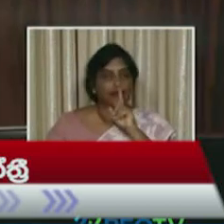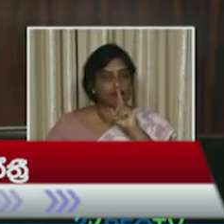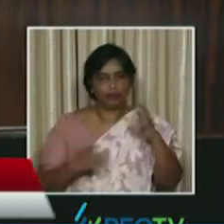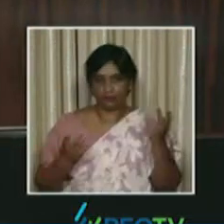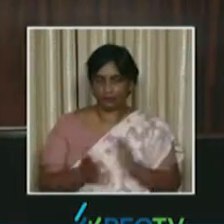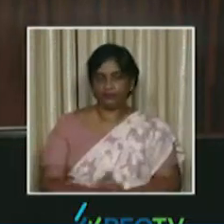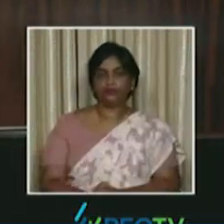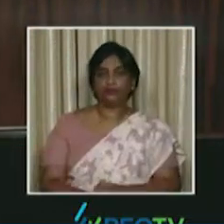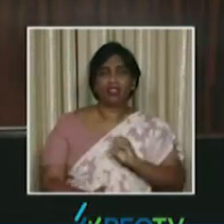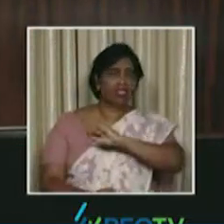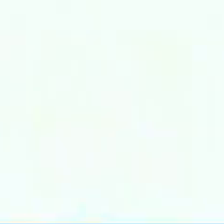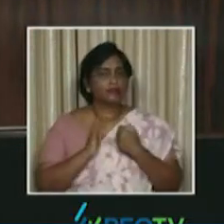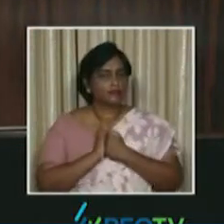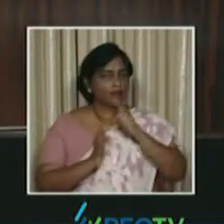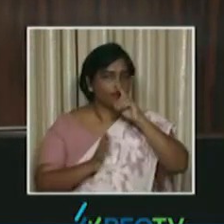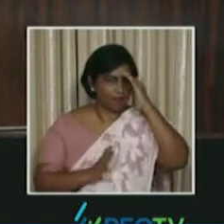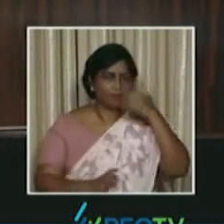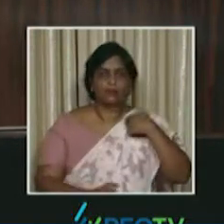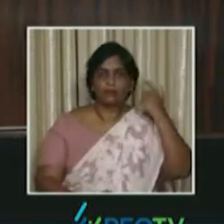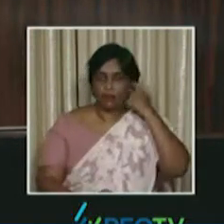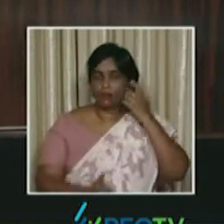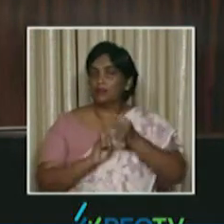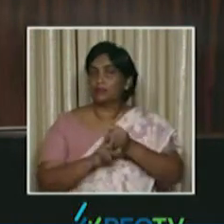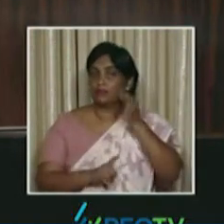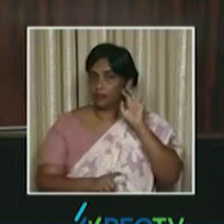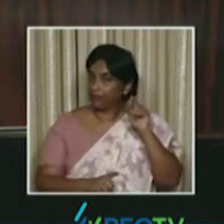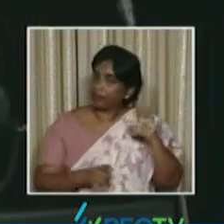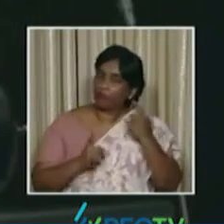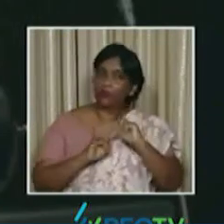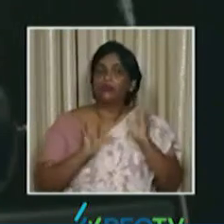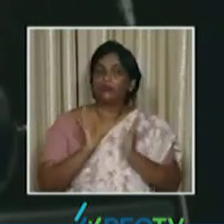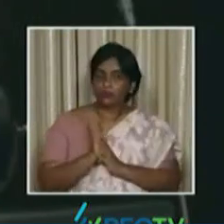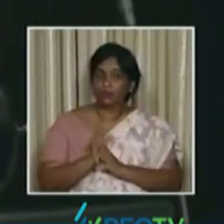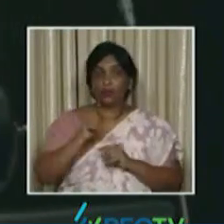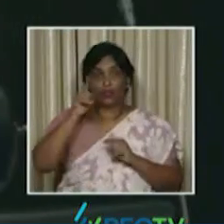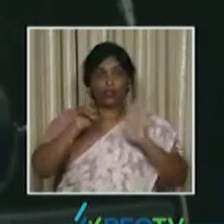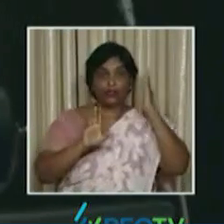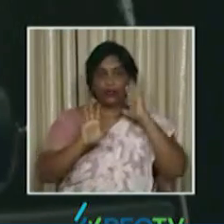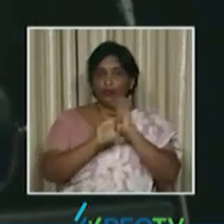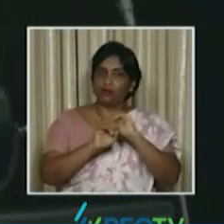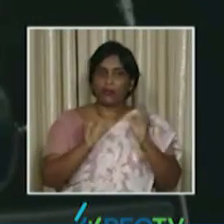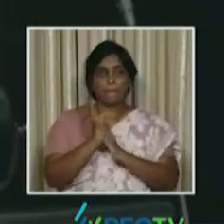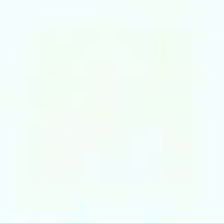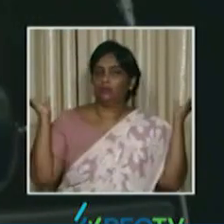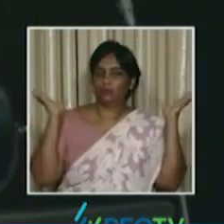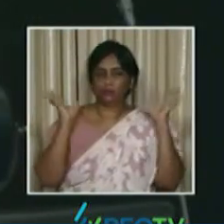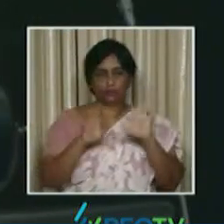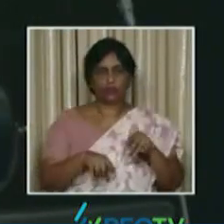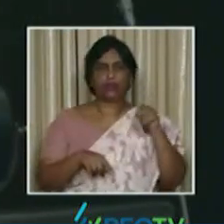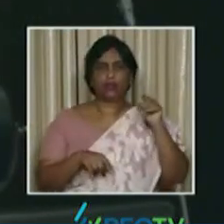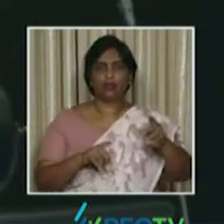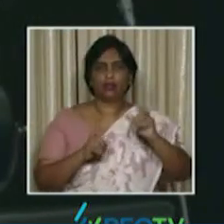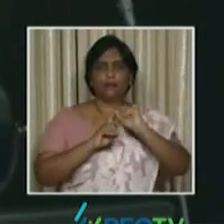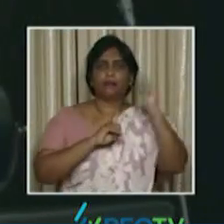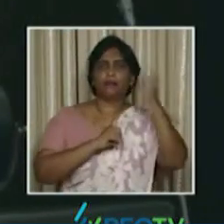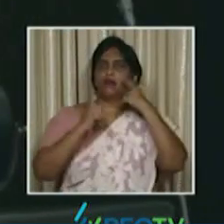නැහැ. සම්පූර්ණ දවසක විවාදයක් තියෙනවා. අපි දන්නවා ජනාධිපතිතුමා හෝ අගමැතිතුමා හෝ ඔබතුමා විශේෂ ප්‍රකාශ කරනකොට මාධ්‍ය ආයතන එනවා. දැන් මේ සභා